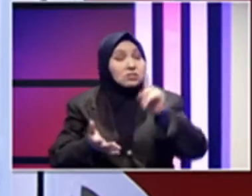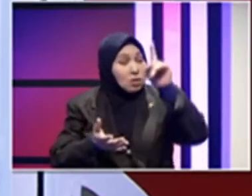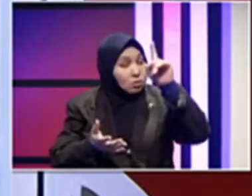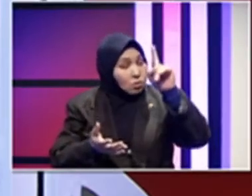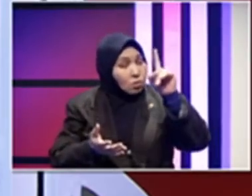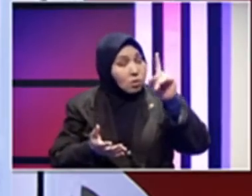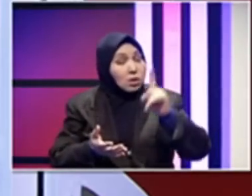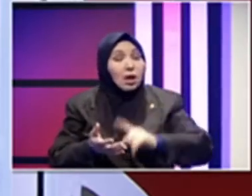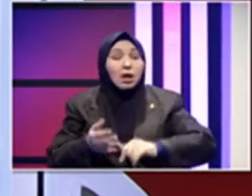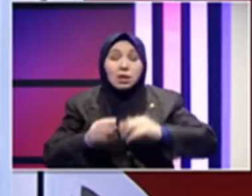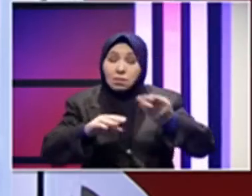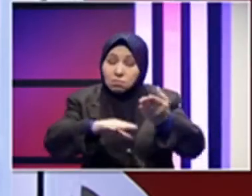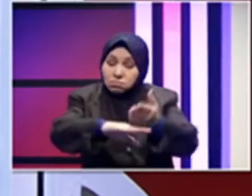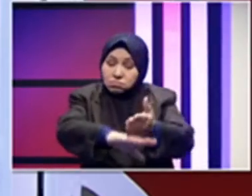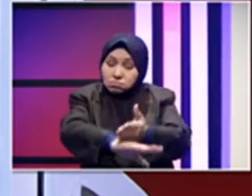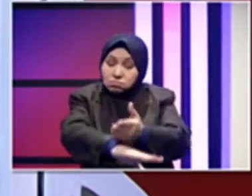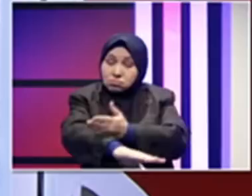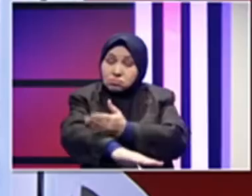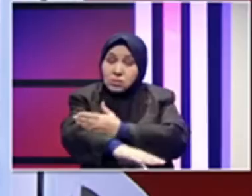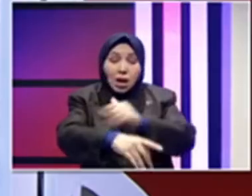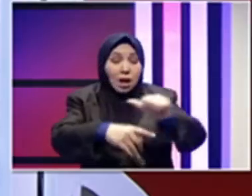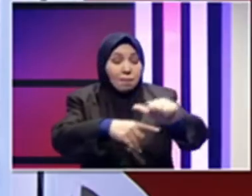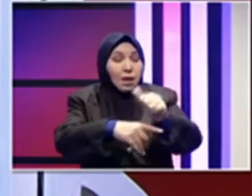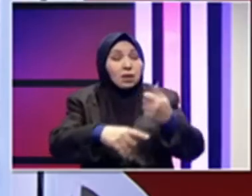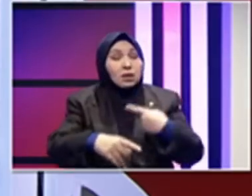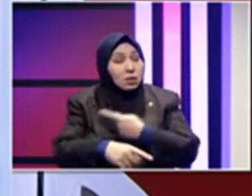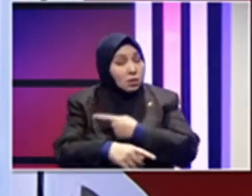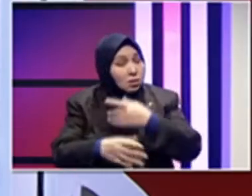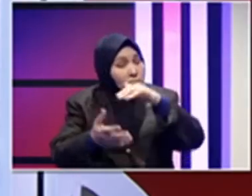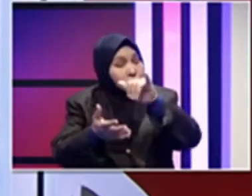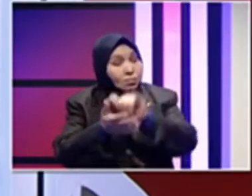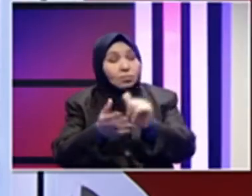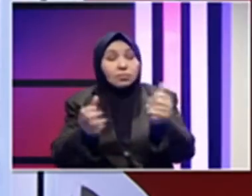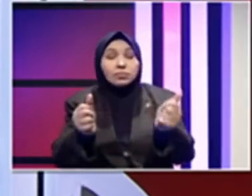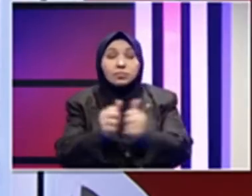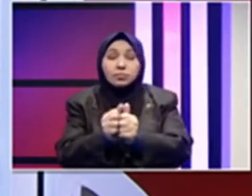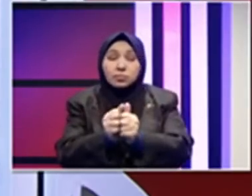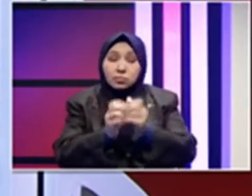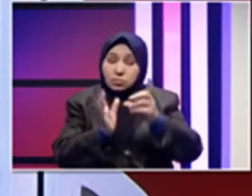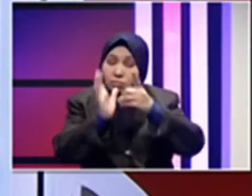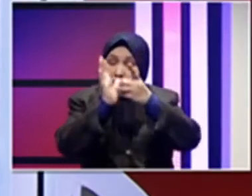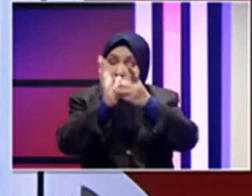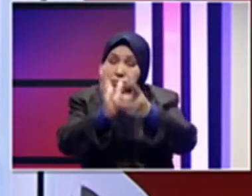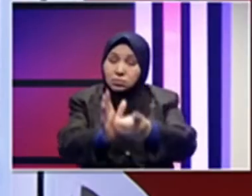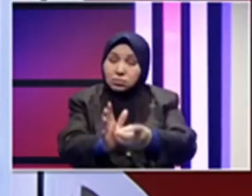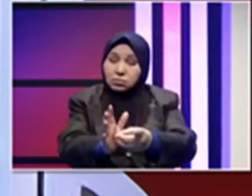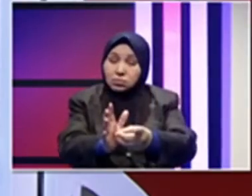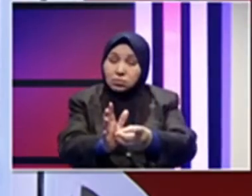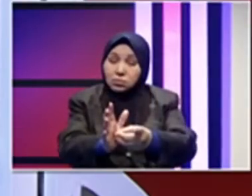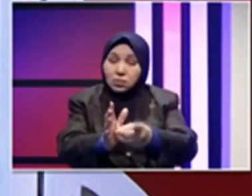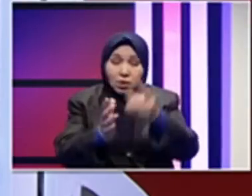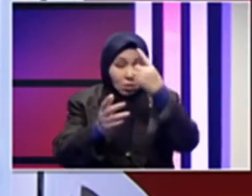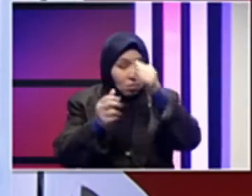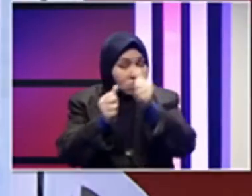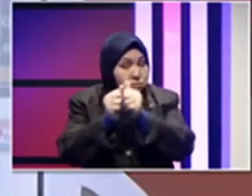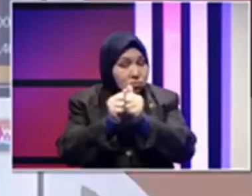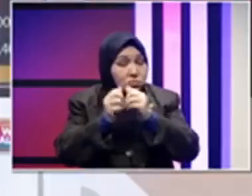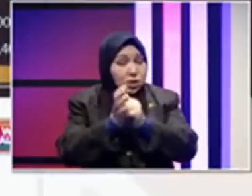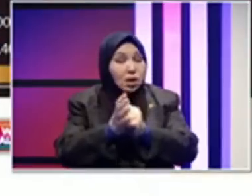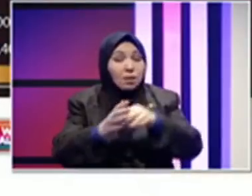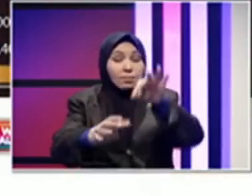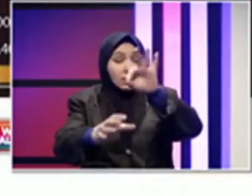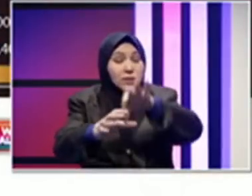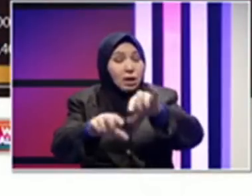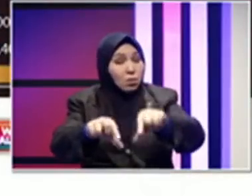yang akan meningkatkan lagi amal kita, iaitu dengan infak yang dijemput pada tuan-tuan untuk bersama dalam tabung gerakan